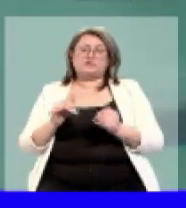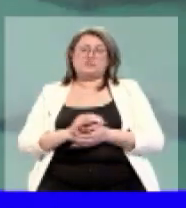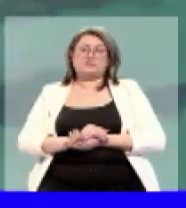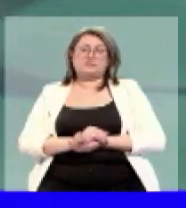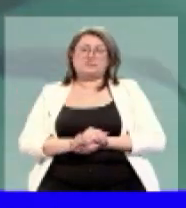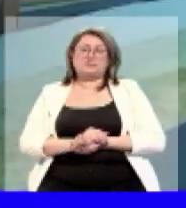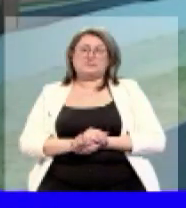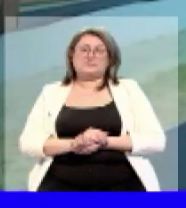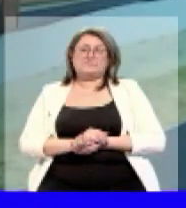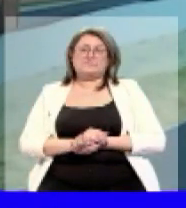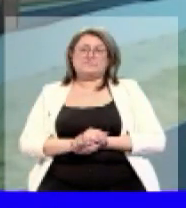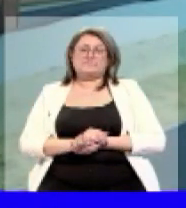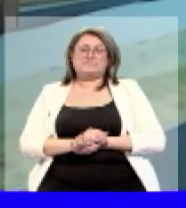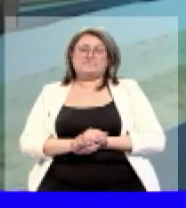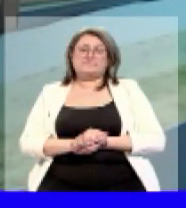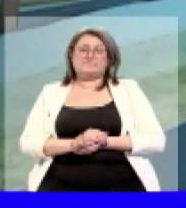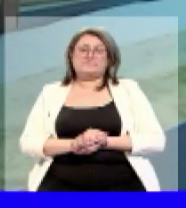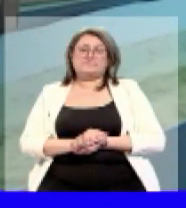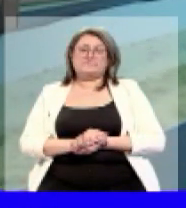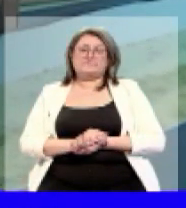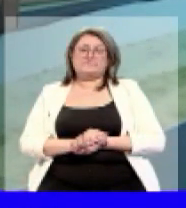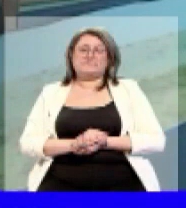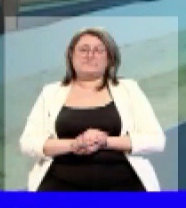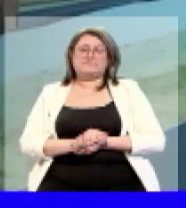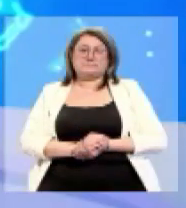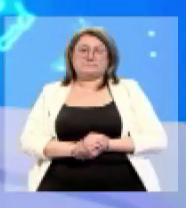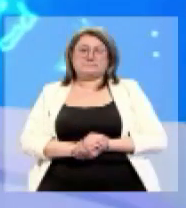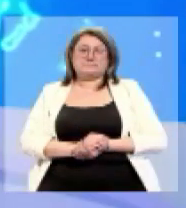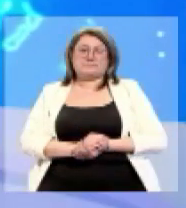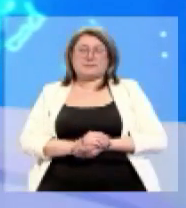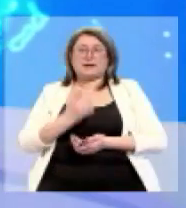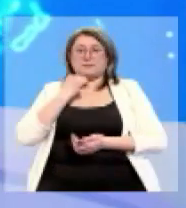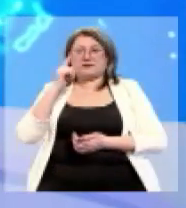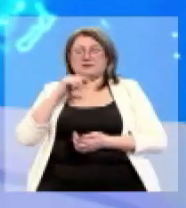көзделуде. Рахат Сейтқан, Радио Бабич, Қостанай, телеарнасы.